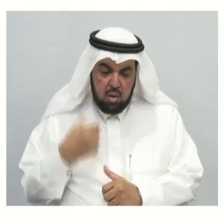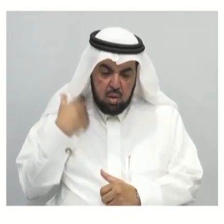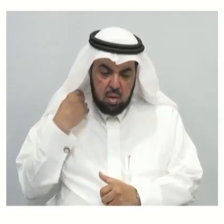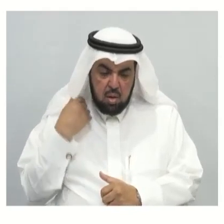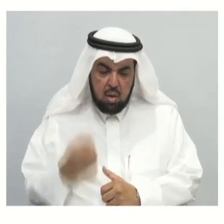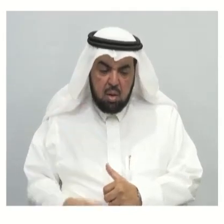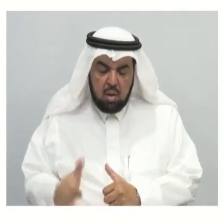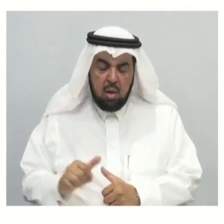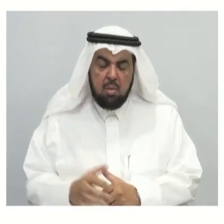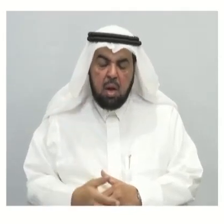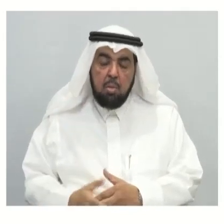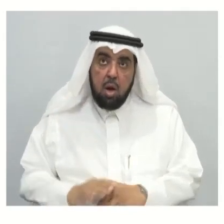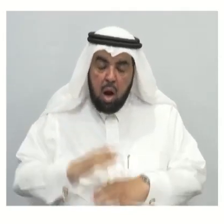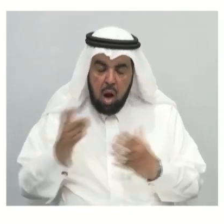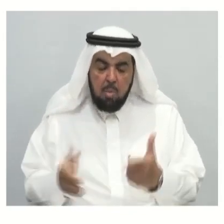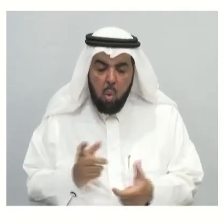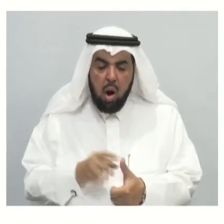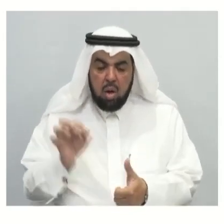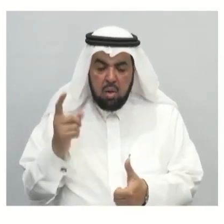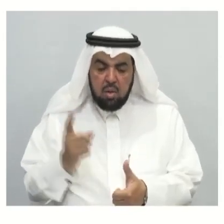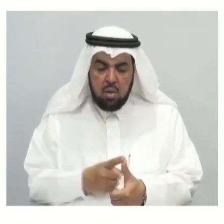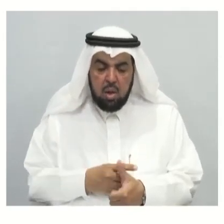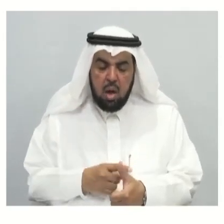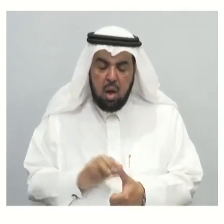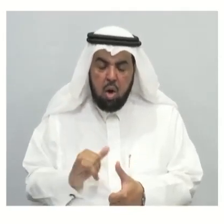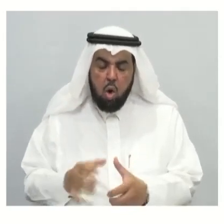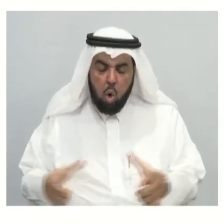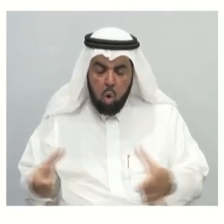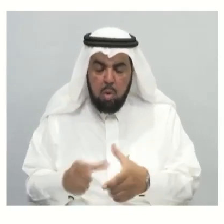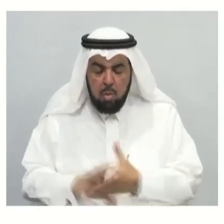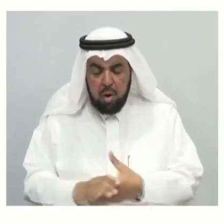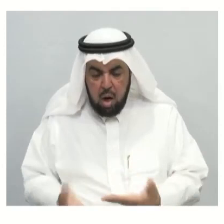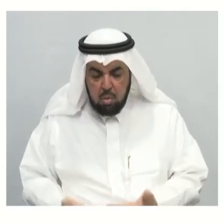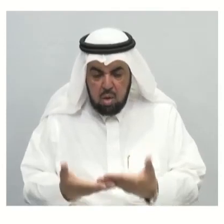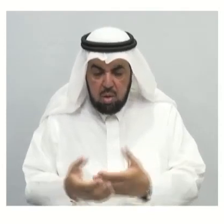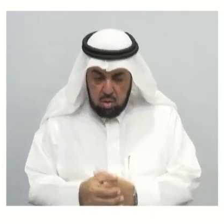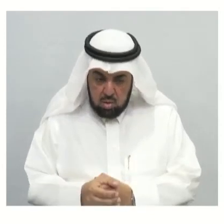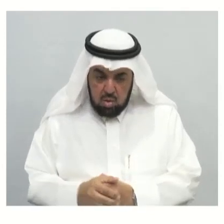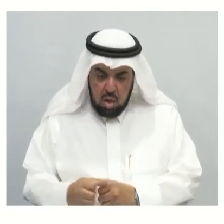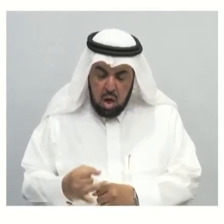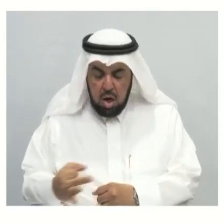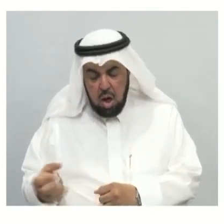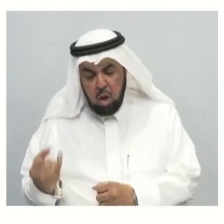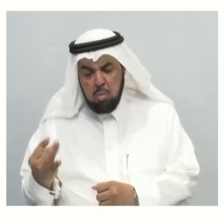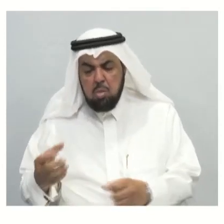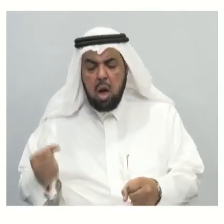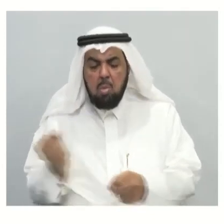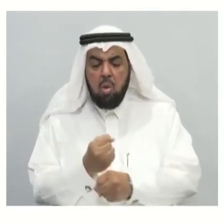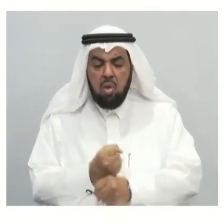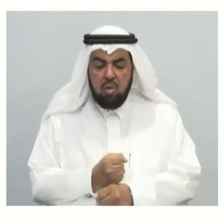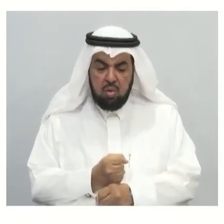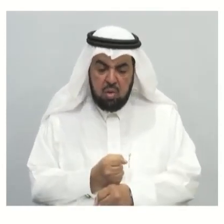من امين عام وامناء مساعدين وايضا عدد